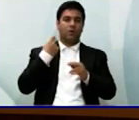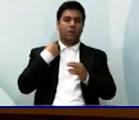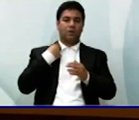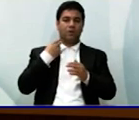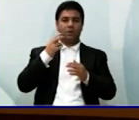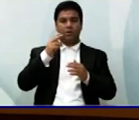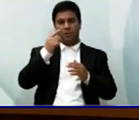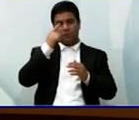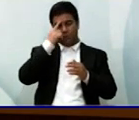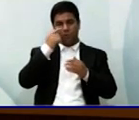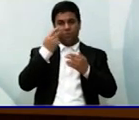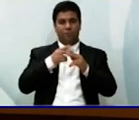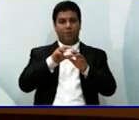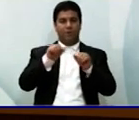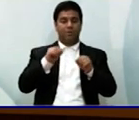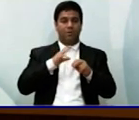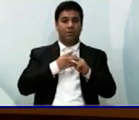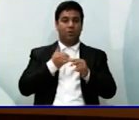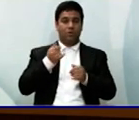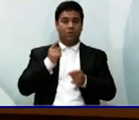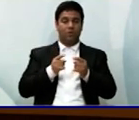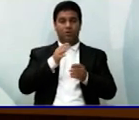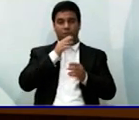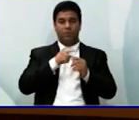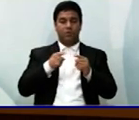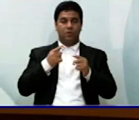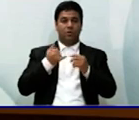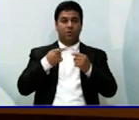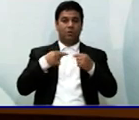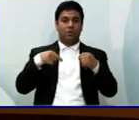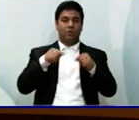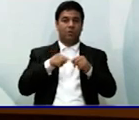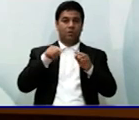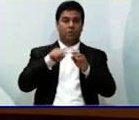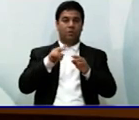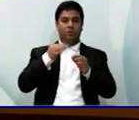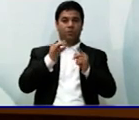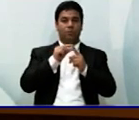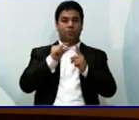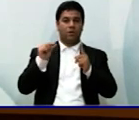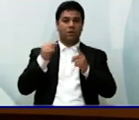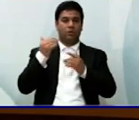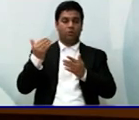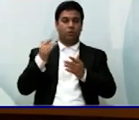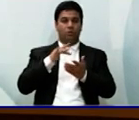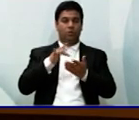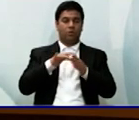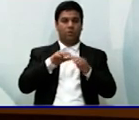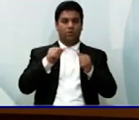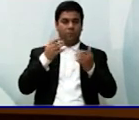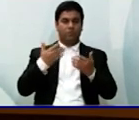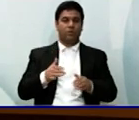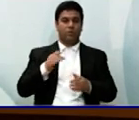Индии, а в настоящее время этот город находится на территории современного Пакистана.